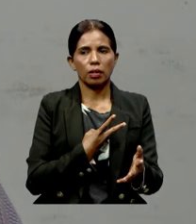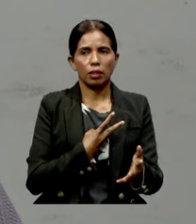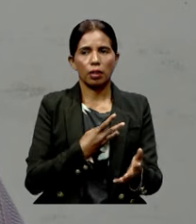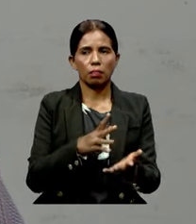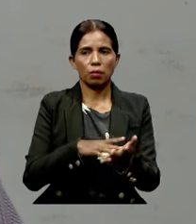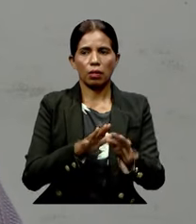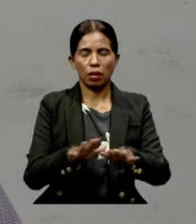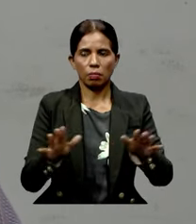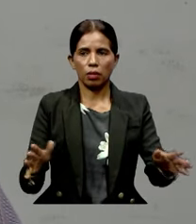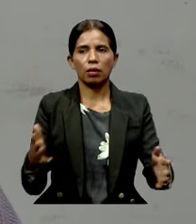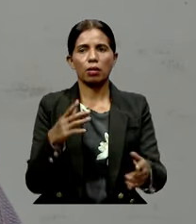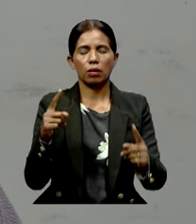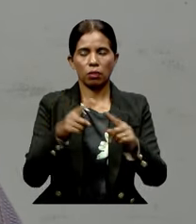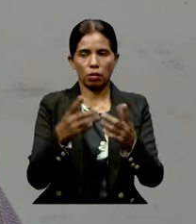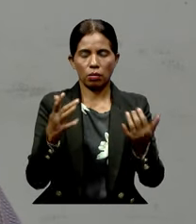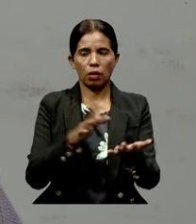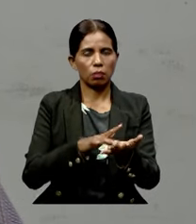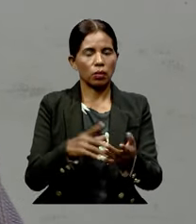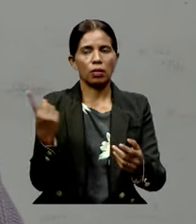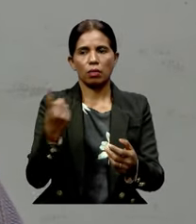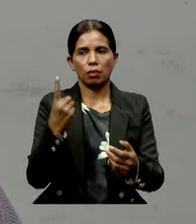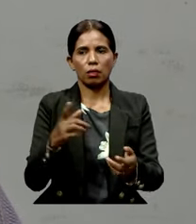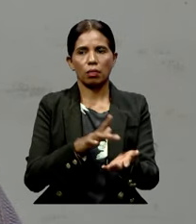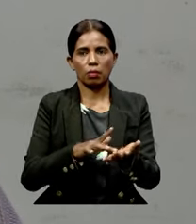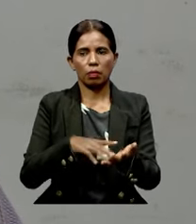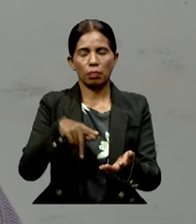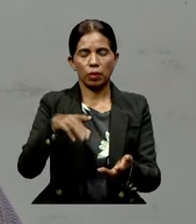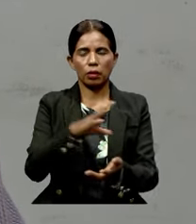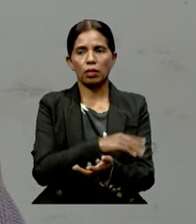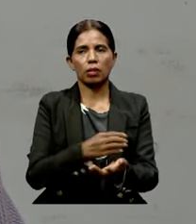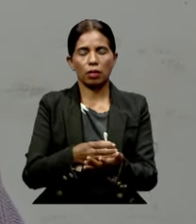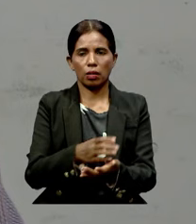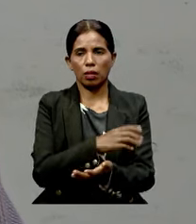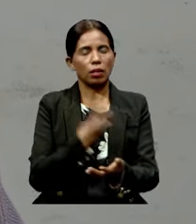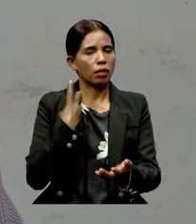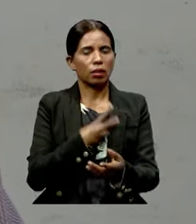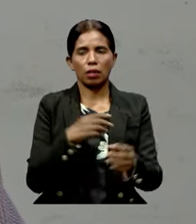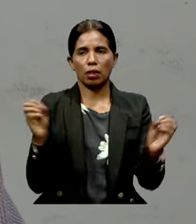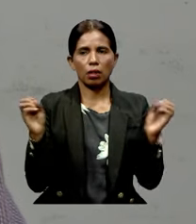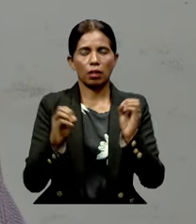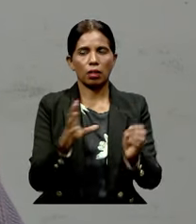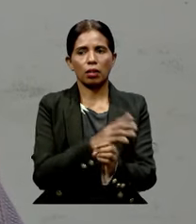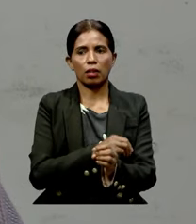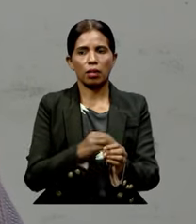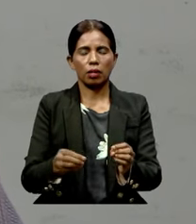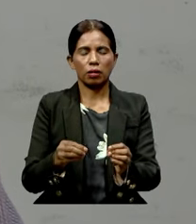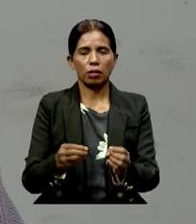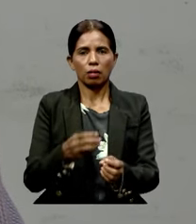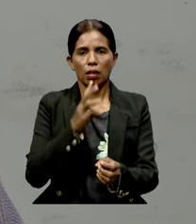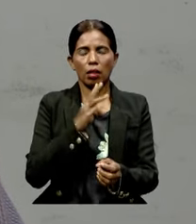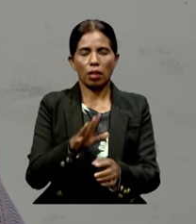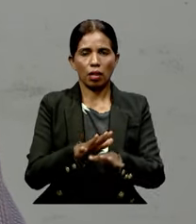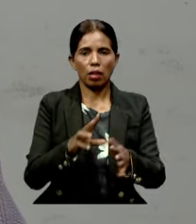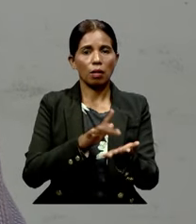bala barik sir maka atau agor se stok out nafatin hanya sen paracetamol sarope stok out itu lah iha kotri sarope metro sarope